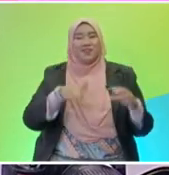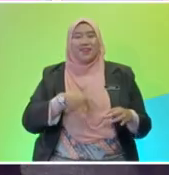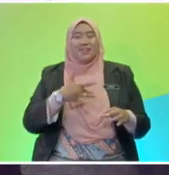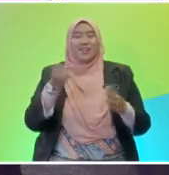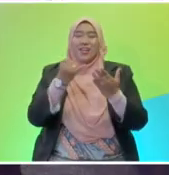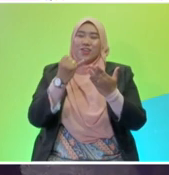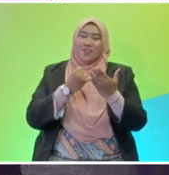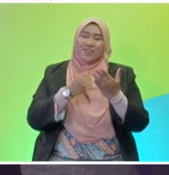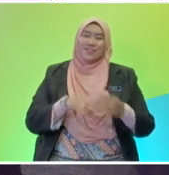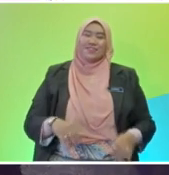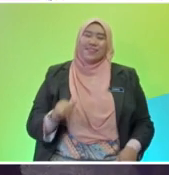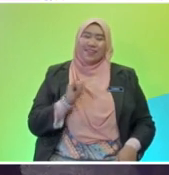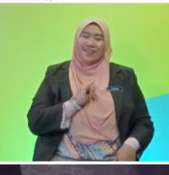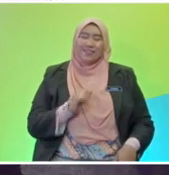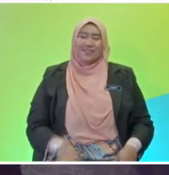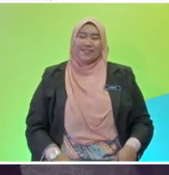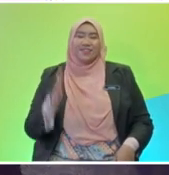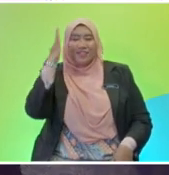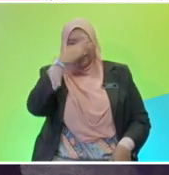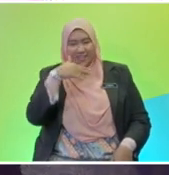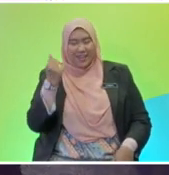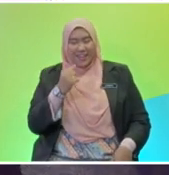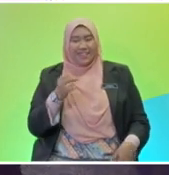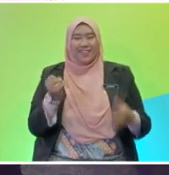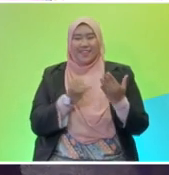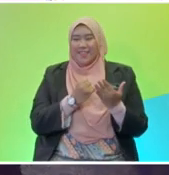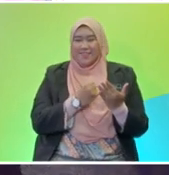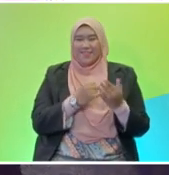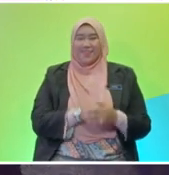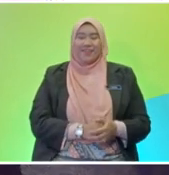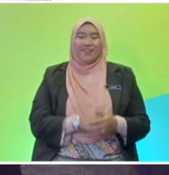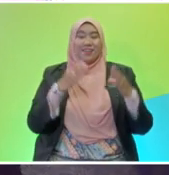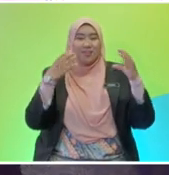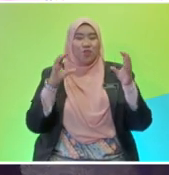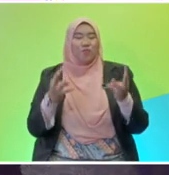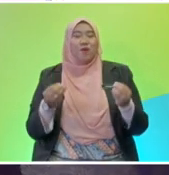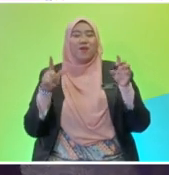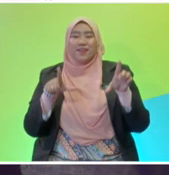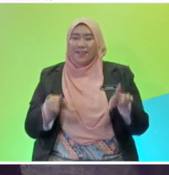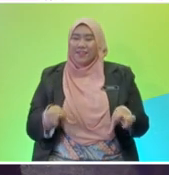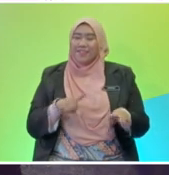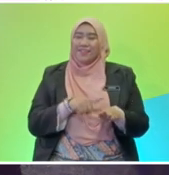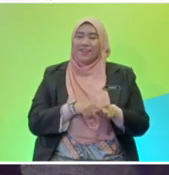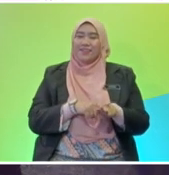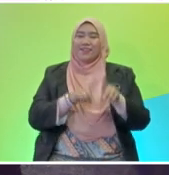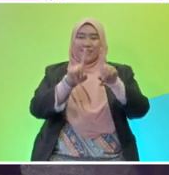cantik lalu kisah ini pasti beli tak bagi keceguy kena bingkaikan letak dekat dinding rumah